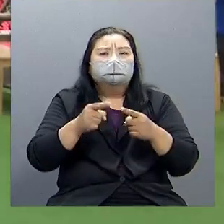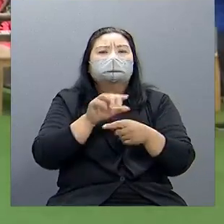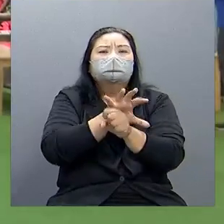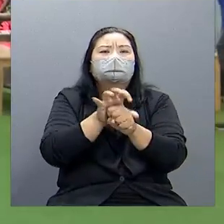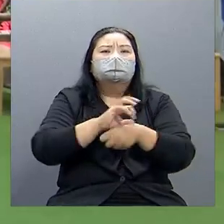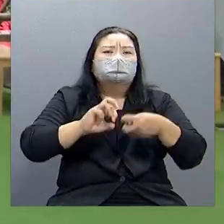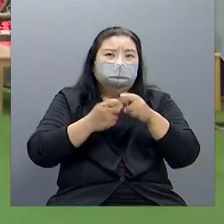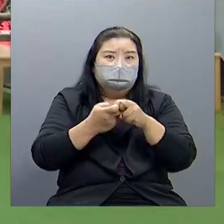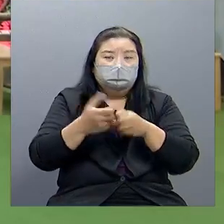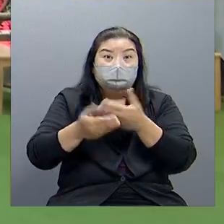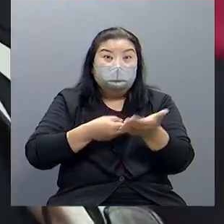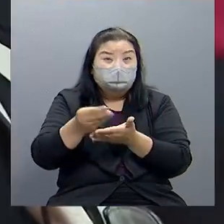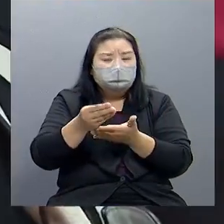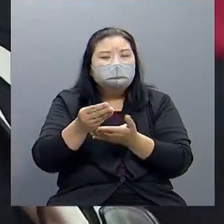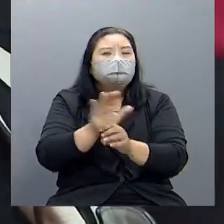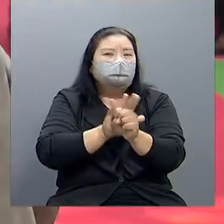แต่ไม่มากค่ะ